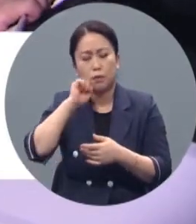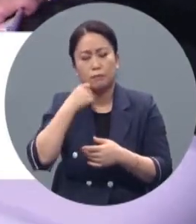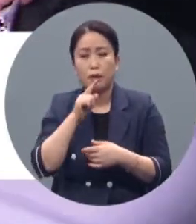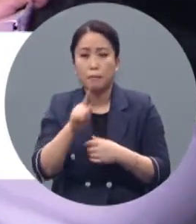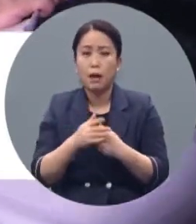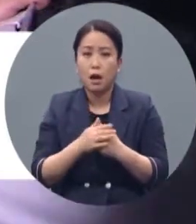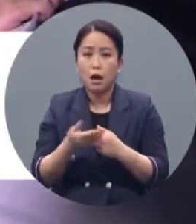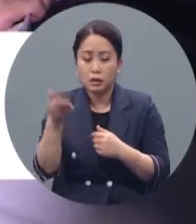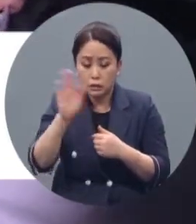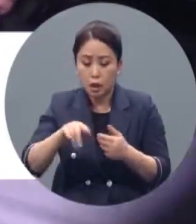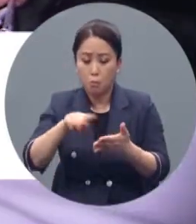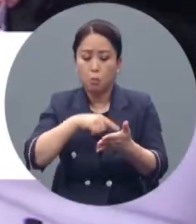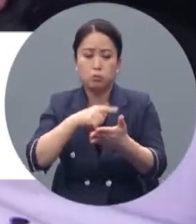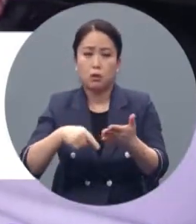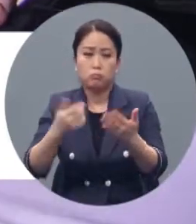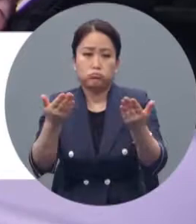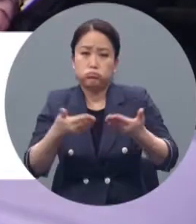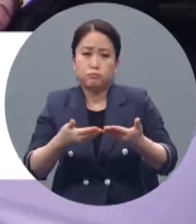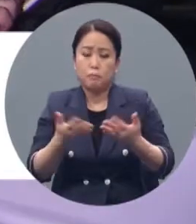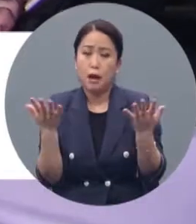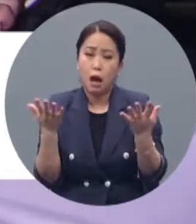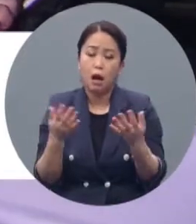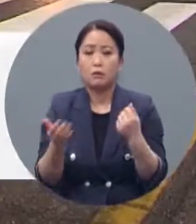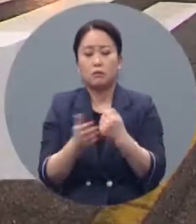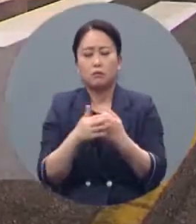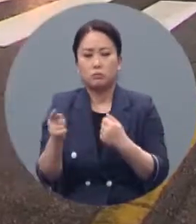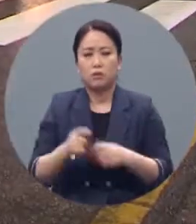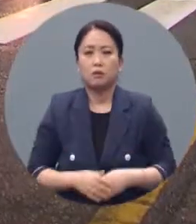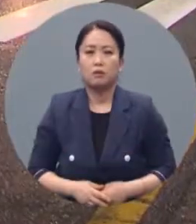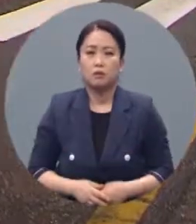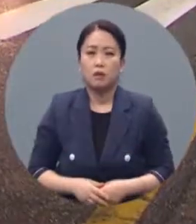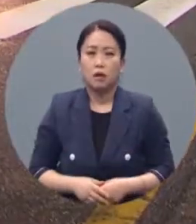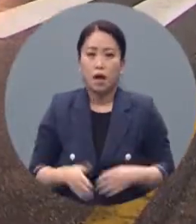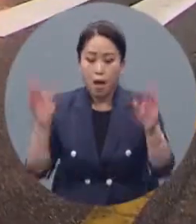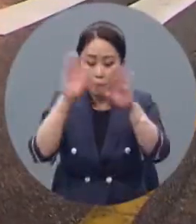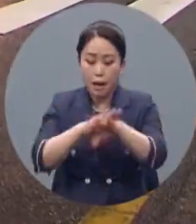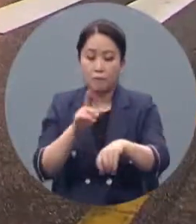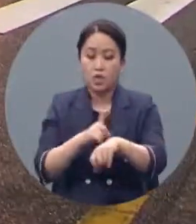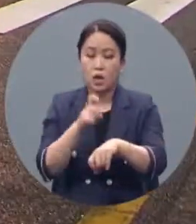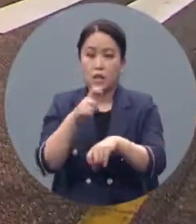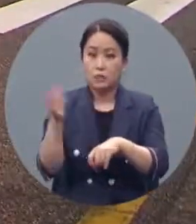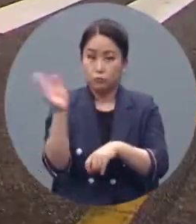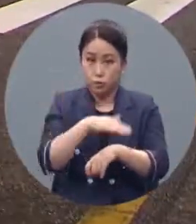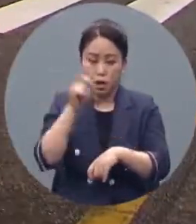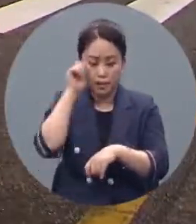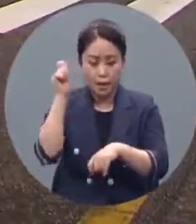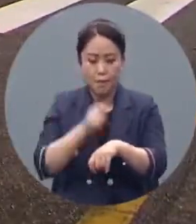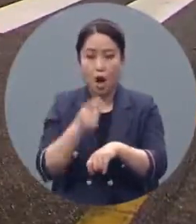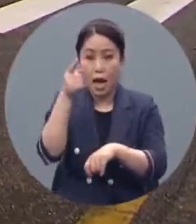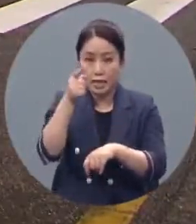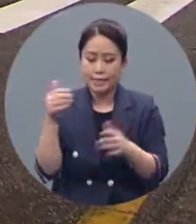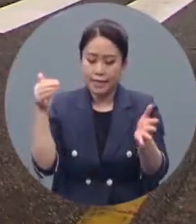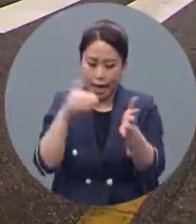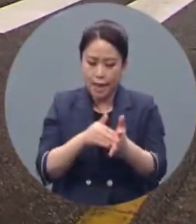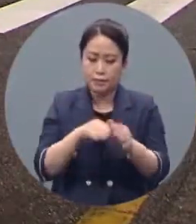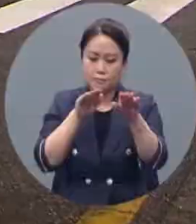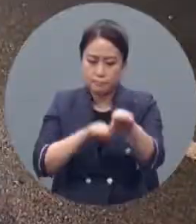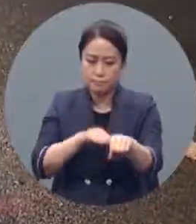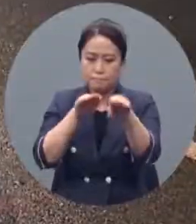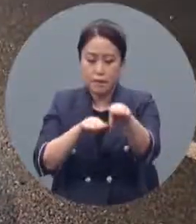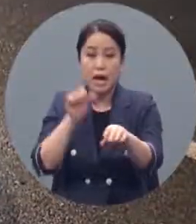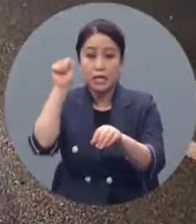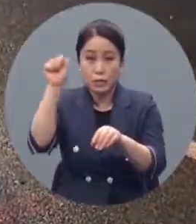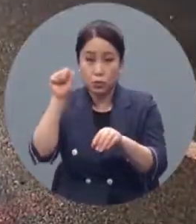그에 대한 보상은 전혀 이루어지지 않고 있으면서 밤 11시부터 새벽 1시까지 이어진 차량 시위의